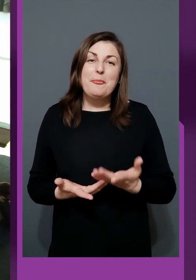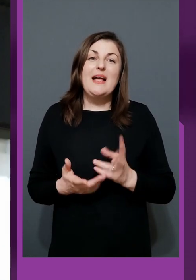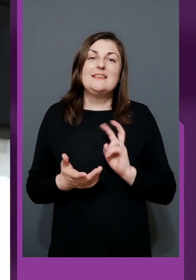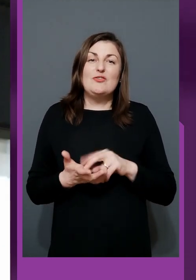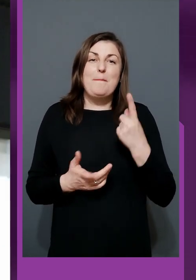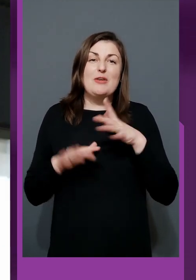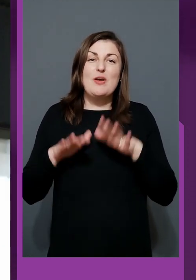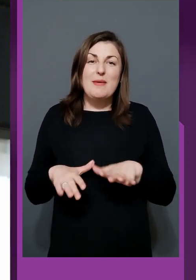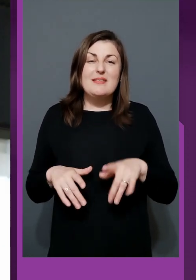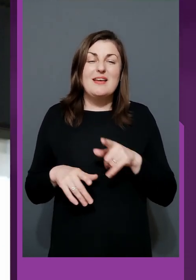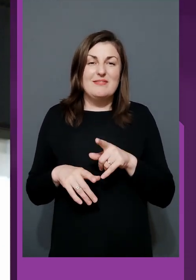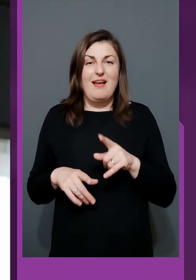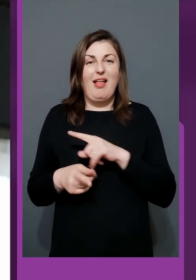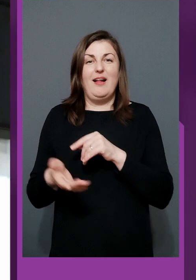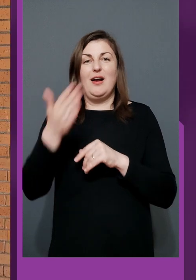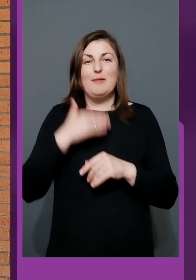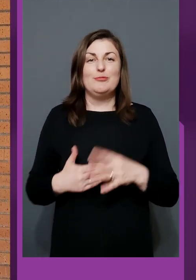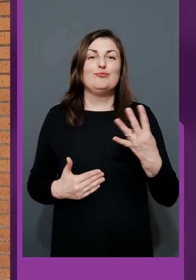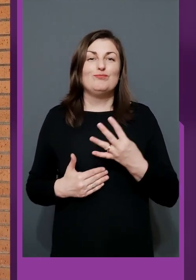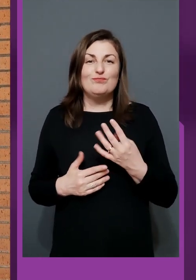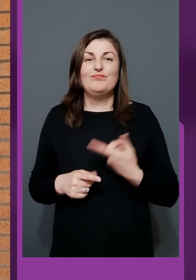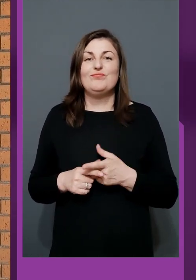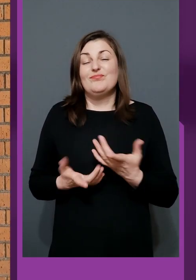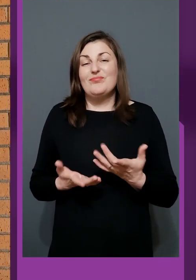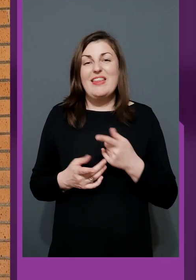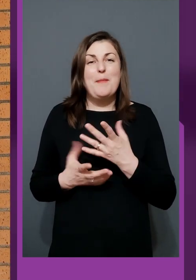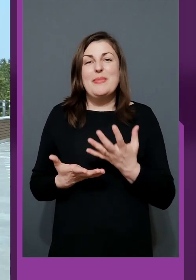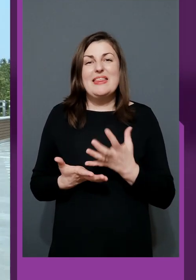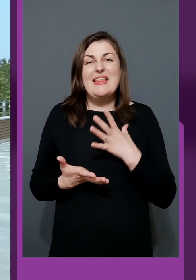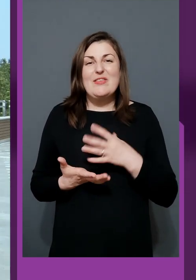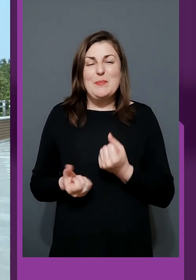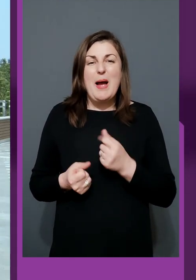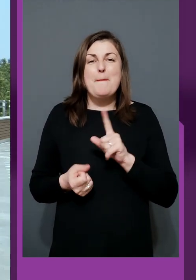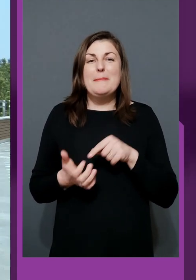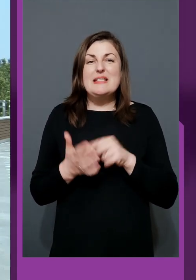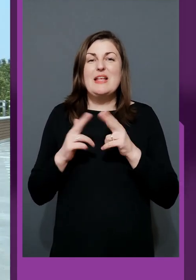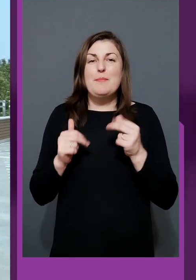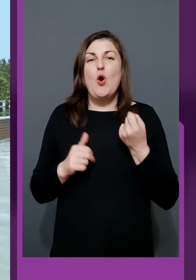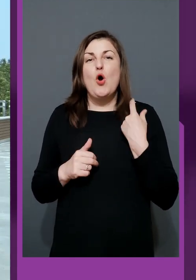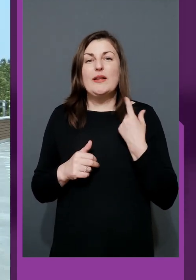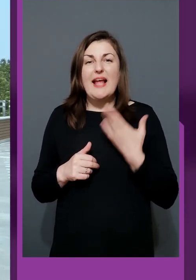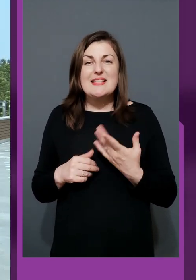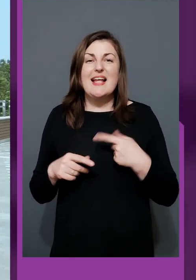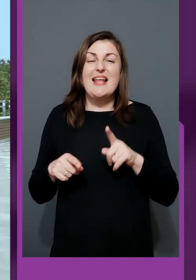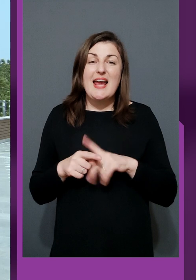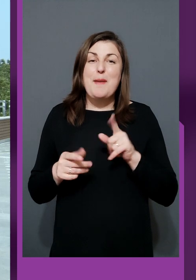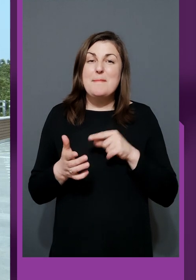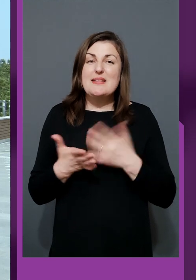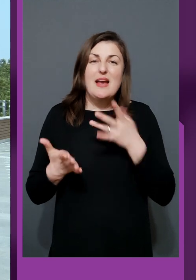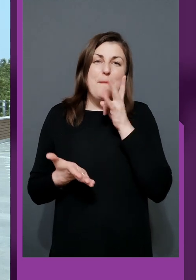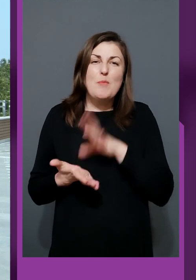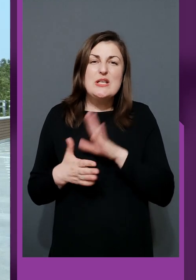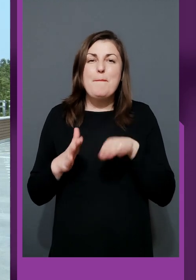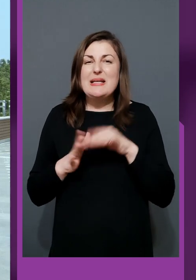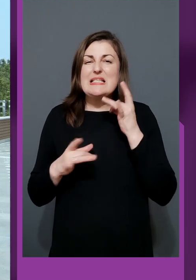перше місто і звідти рухнув на четверте якби дуже видно не вдалося там втриматися місто Дніпро Одеса такий міста які